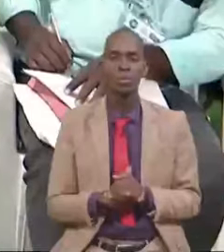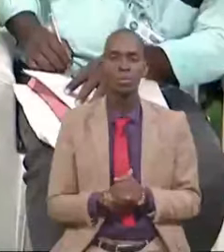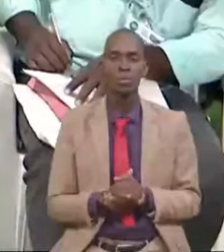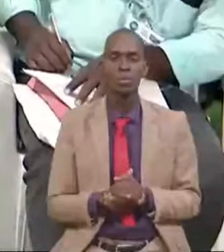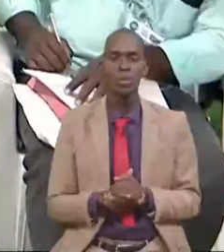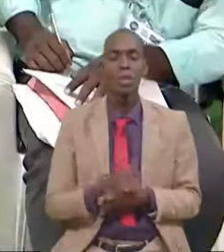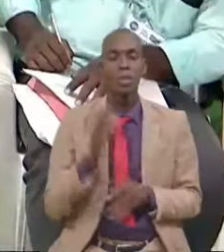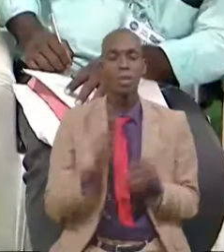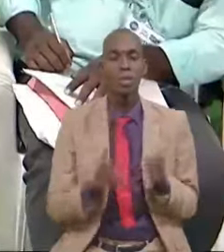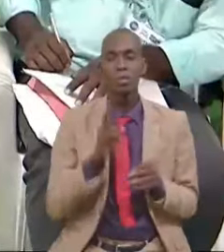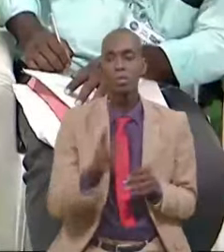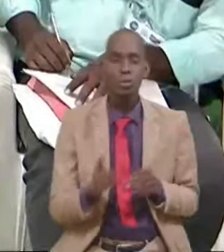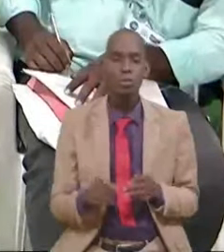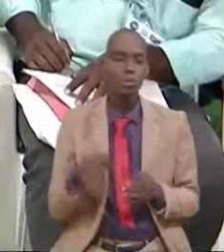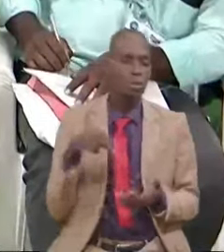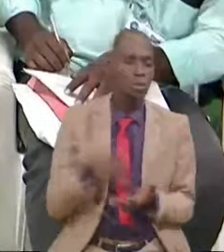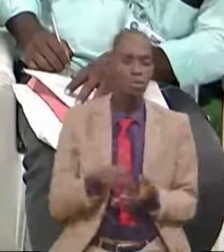si vous êtes ferme dans la vérité,